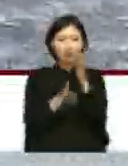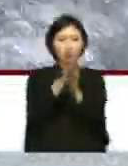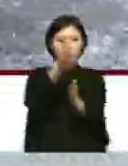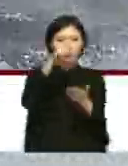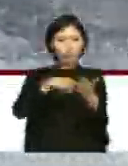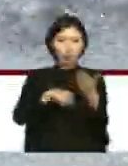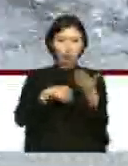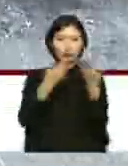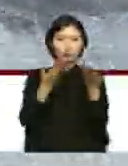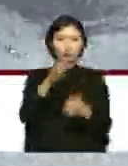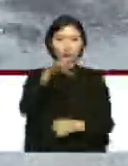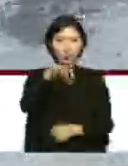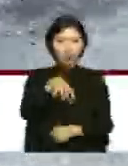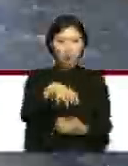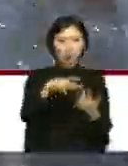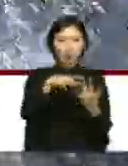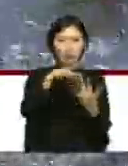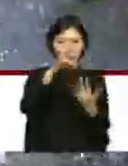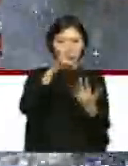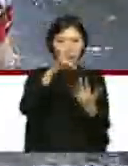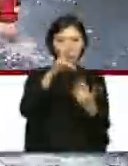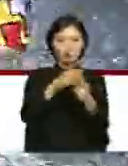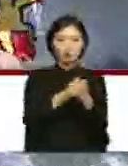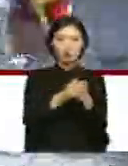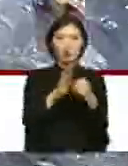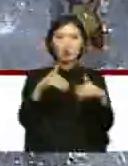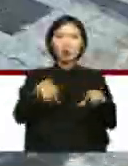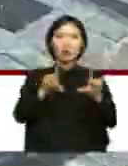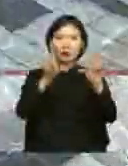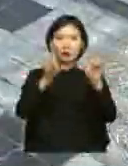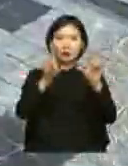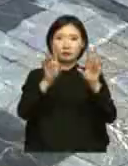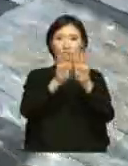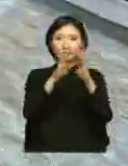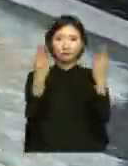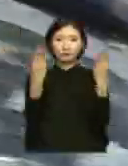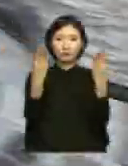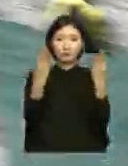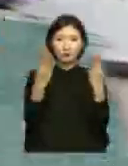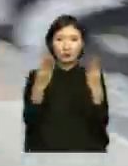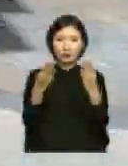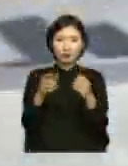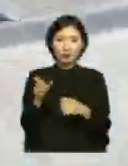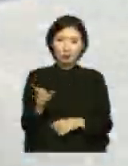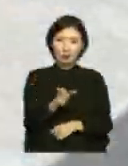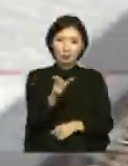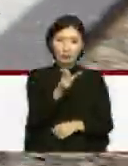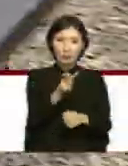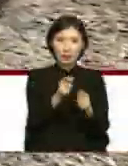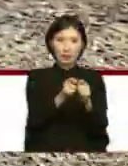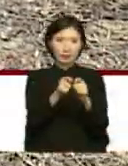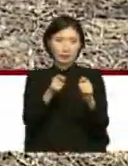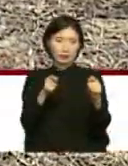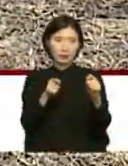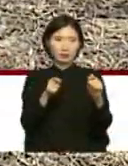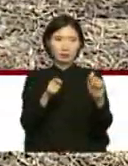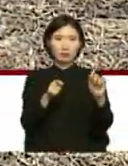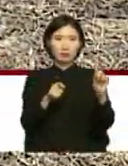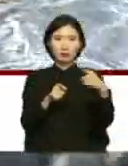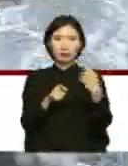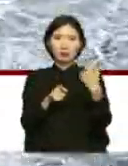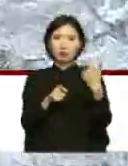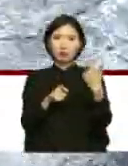피서지로 손꼽히는 성내천 물놀이장이 올해도 문을 열었습니다. 꼬불꼬불 길게 뻗은 풀장의 길이만 160여